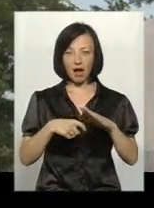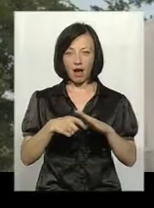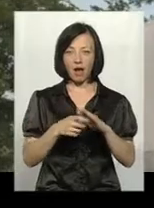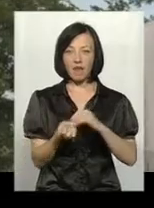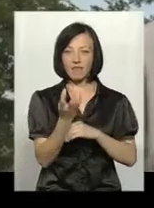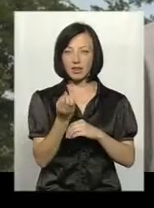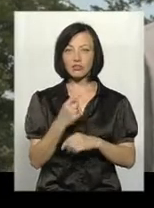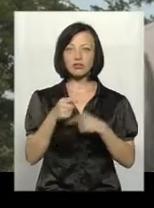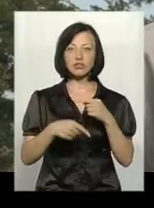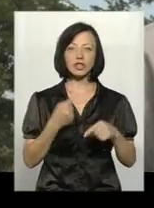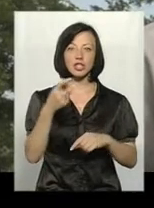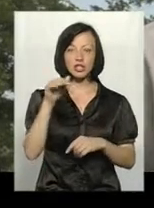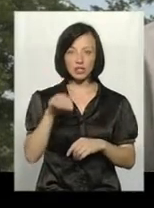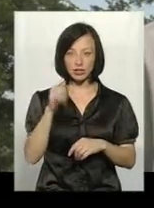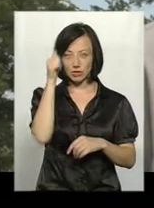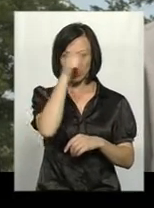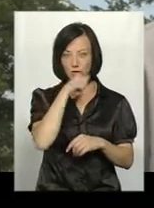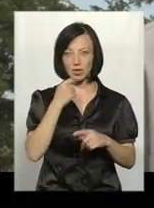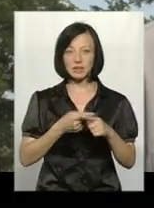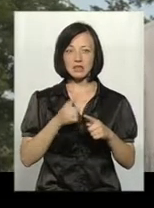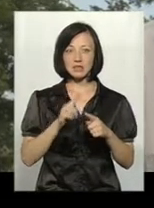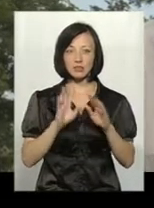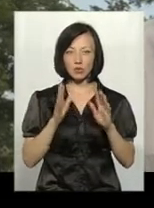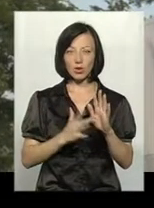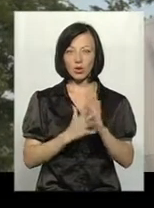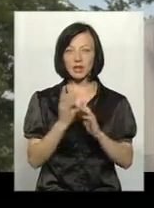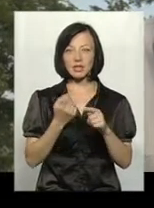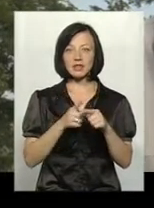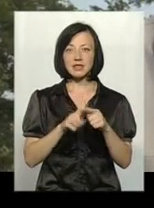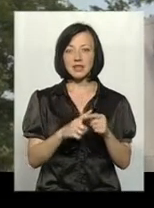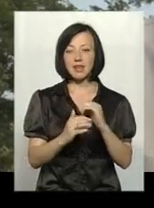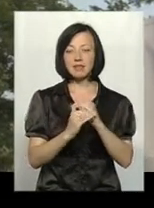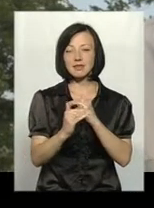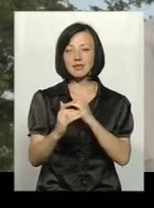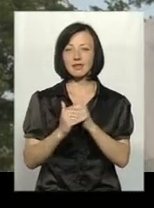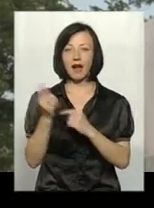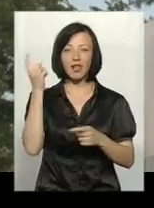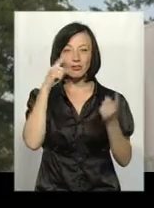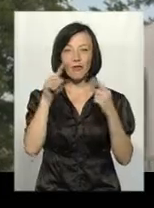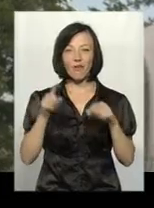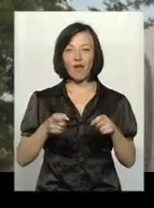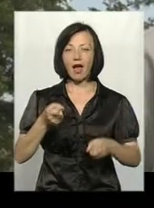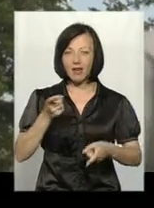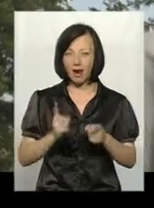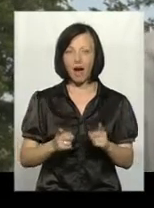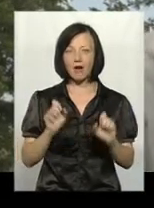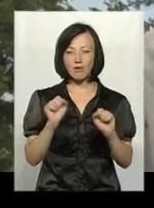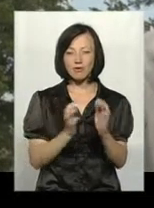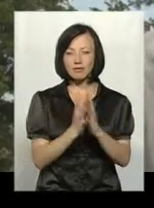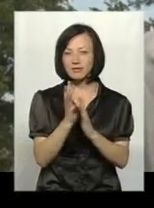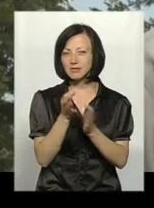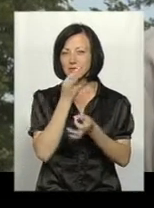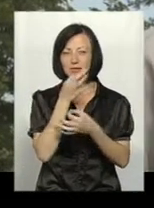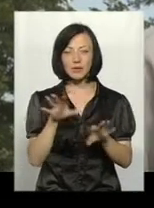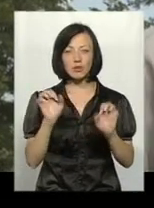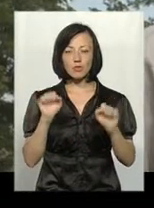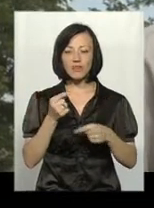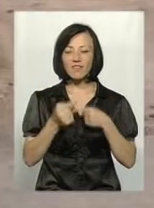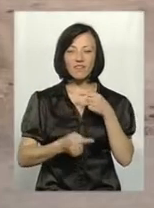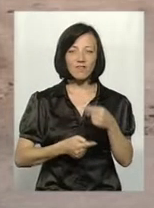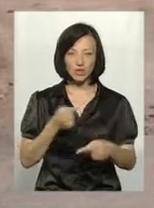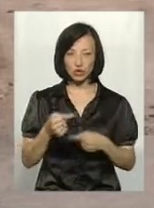через тисячу років. Тобто це скатерка-самобранка казкова, але реальна, яка буде